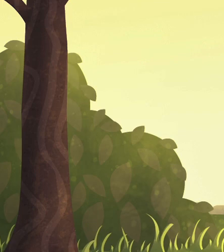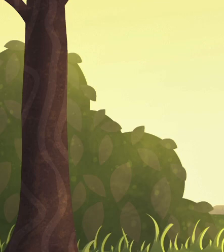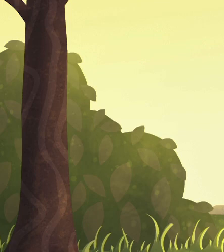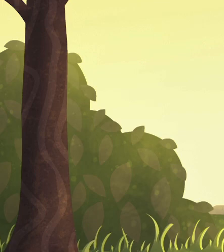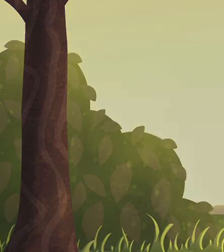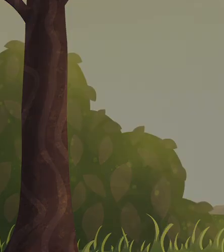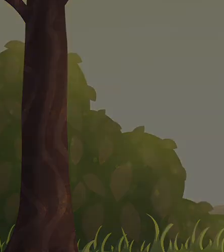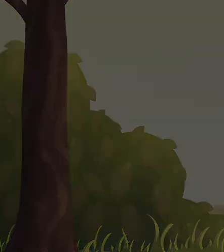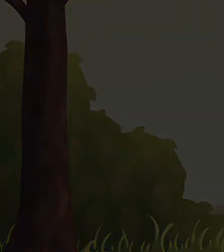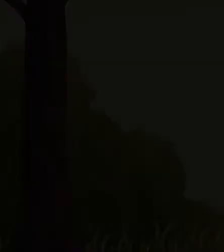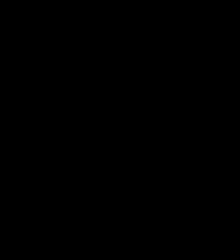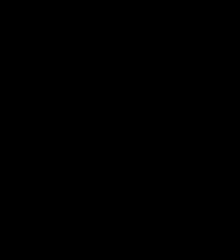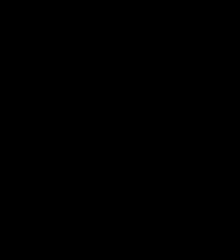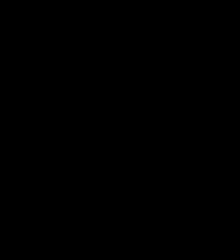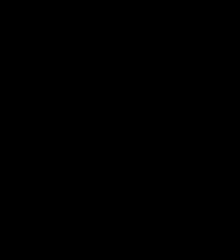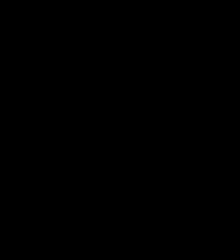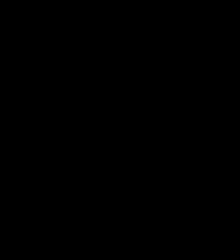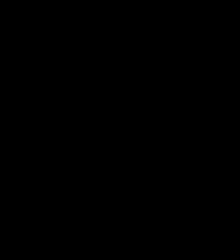Pani KONIEC Pani KONIEC